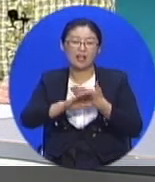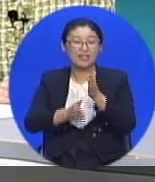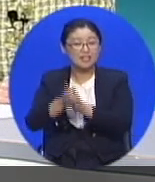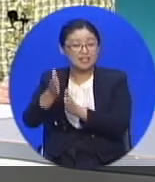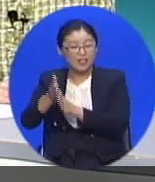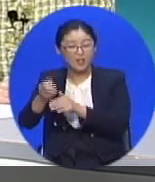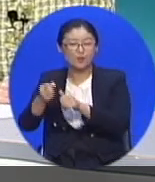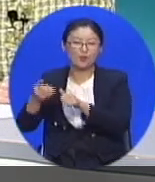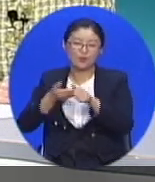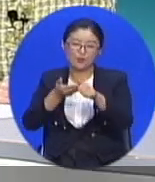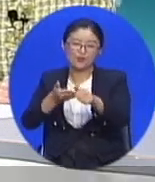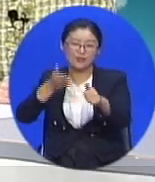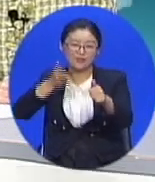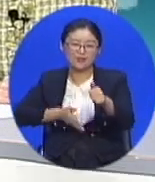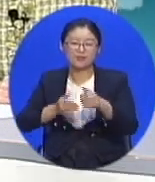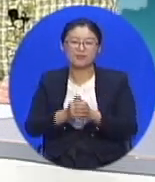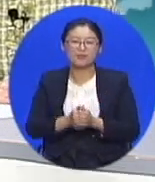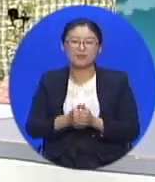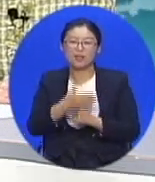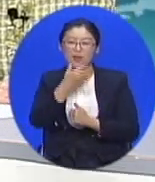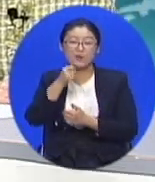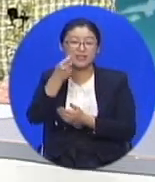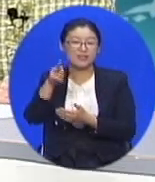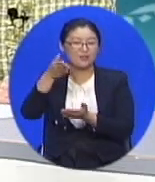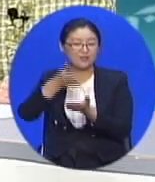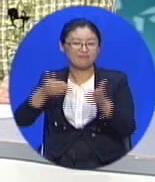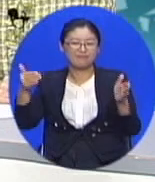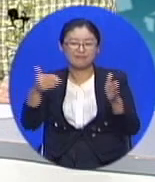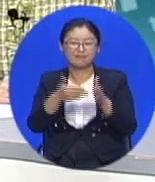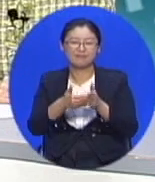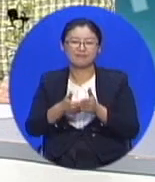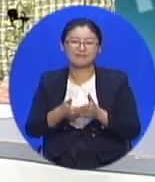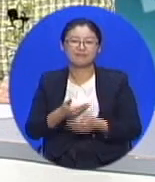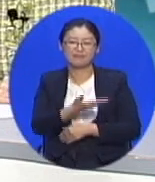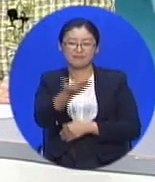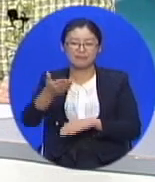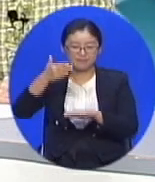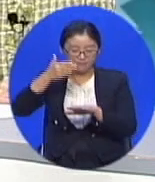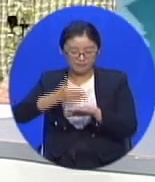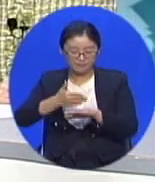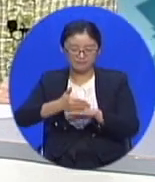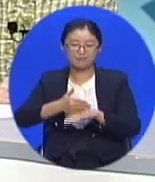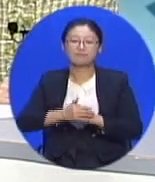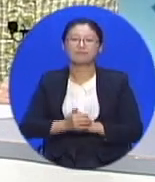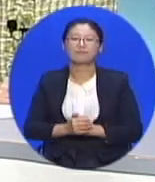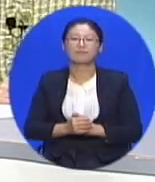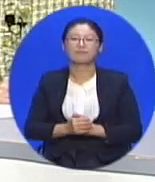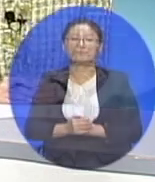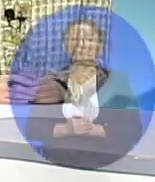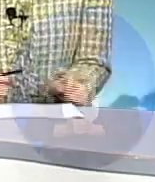영향을 줄 수 있길 바랍니다. 이상으로 복지TV 뉴스를 마칩니다. 시청해주셔서 고맙습니다.